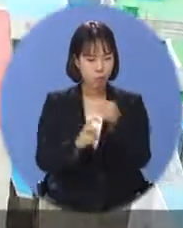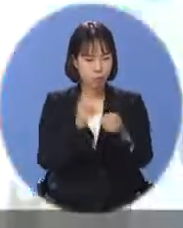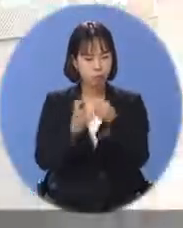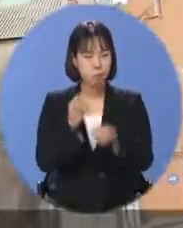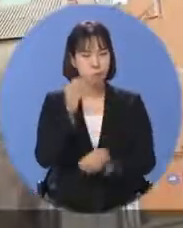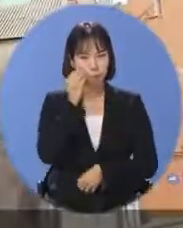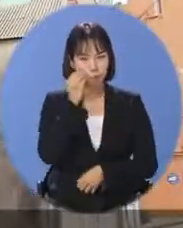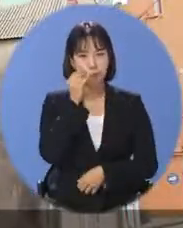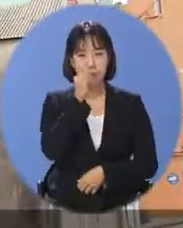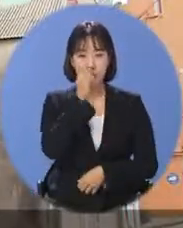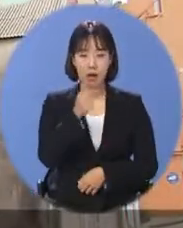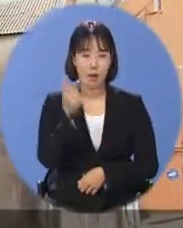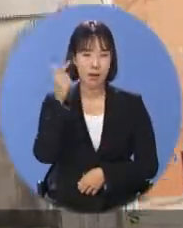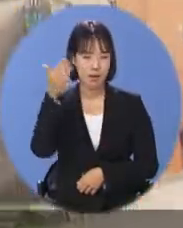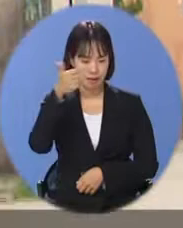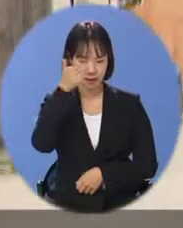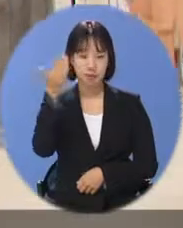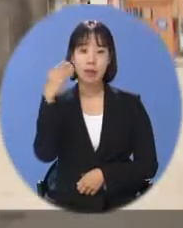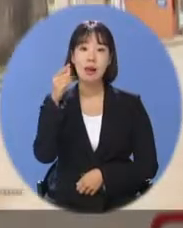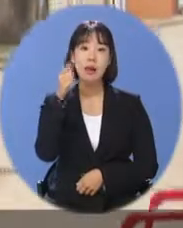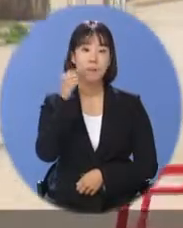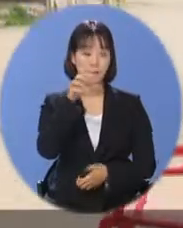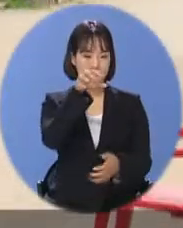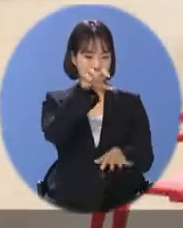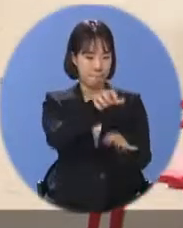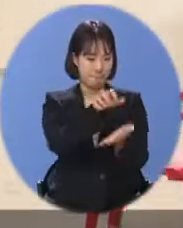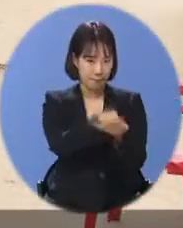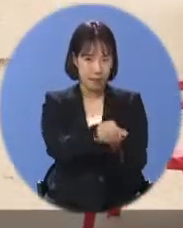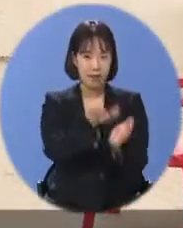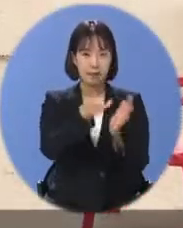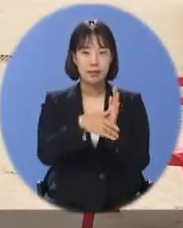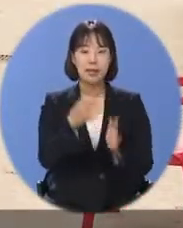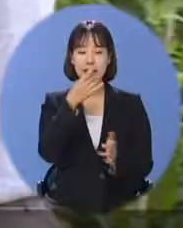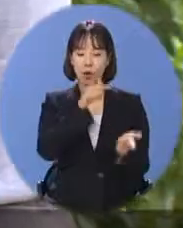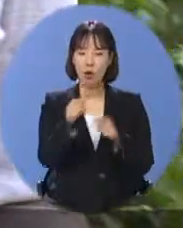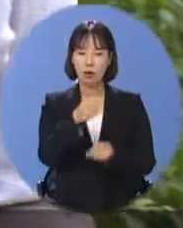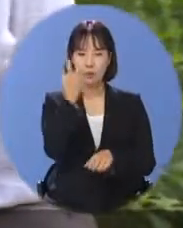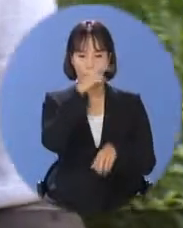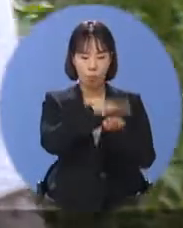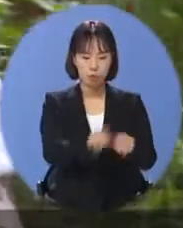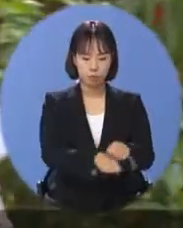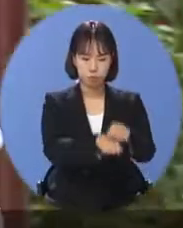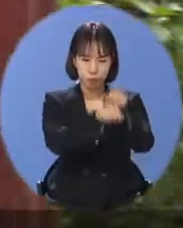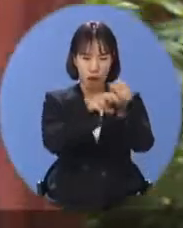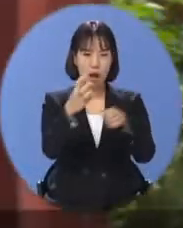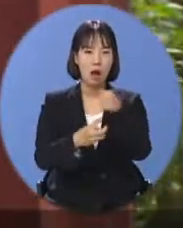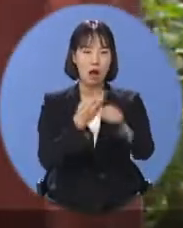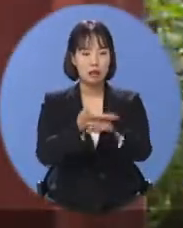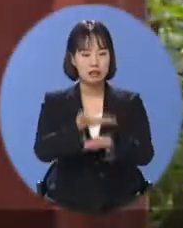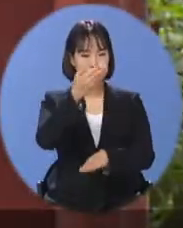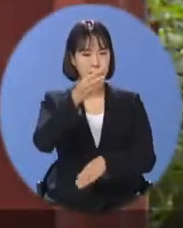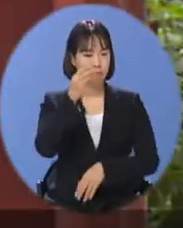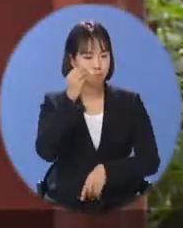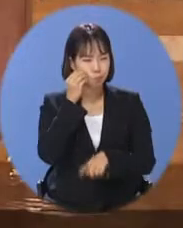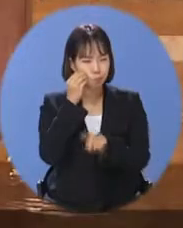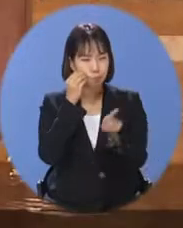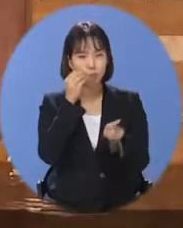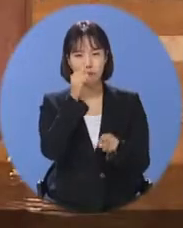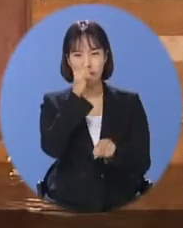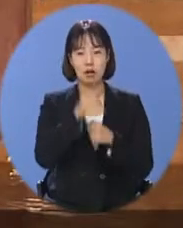왔습니다. 일제강점기 시절 공물을 보관하던 이 창고 역시 30년 넘게 빈 공간으로 남아있어 주민들의